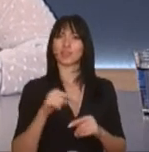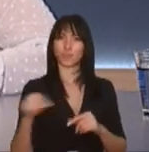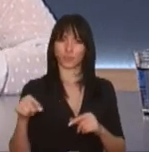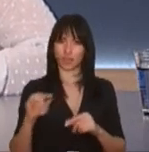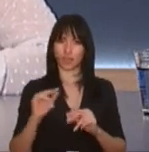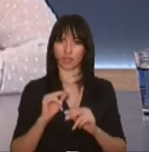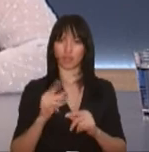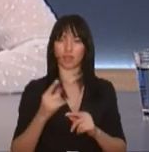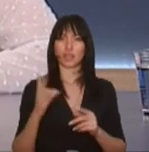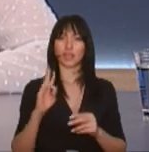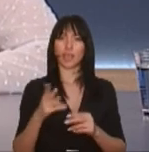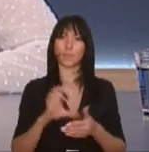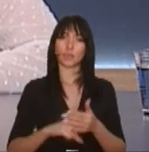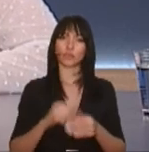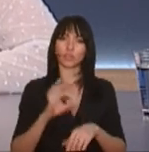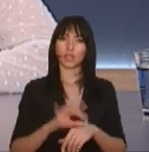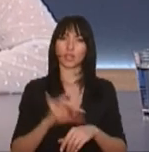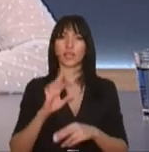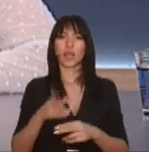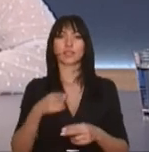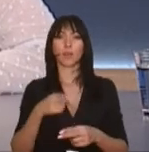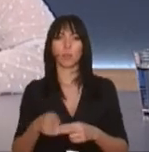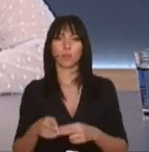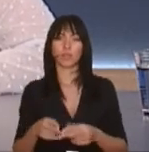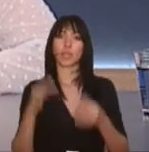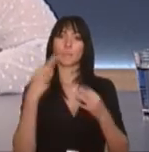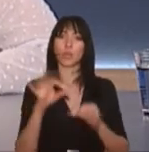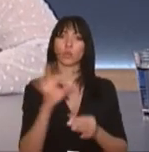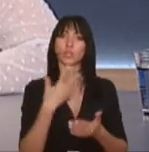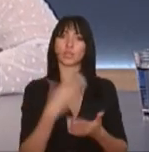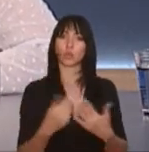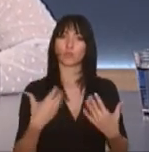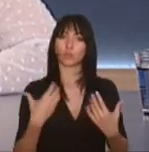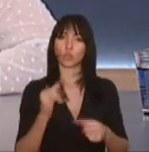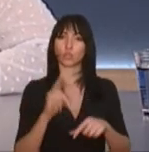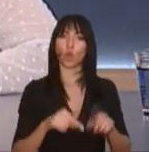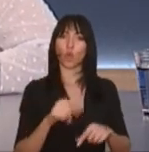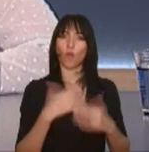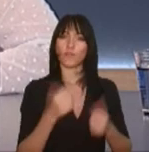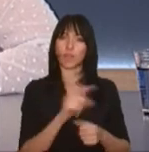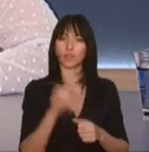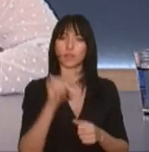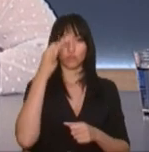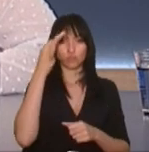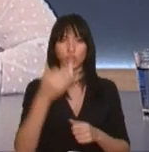На цьому ми завершуємо. Піклуйтеся про своє здоров'я та здоров'я рідних і вчасно звертайтеся до лікарів.